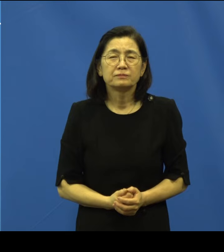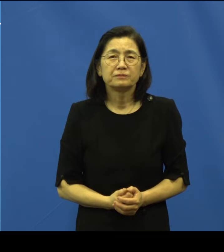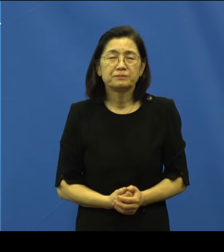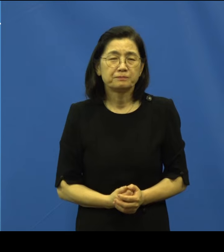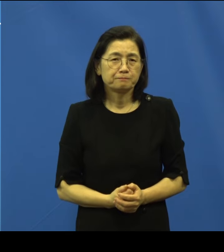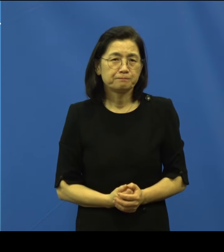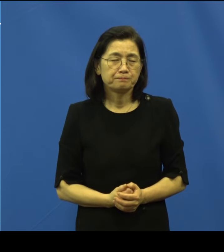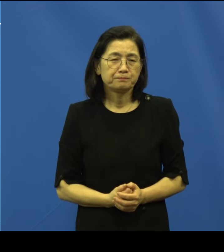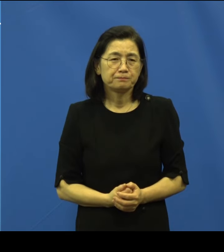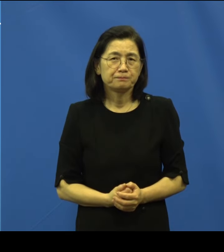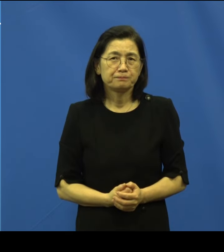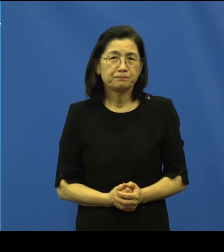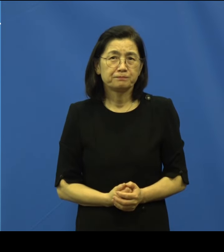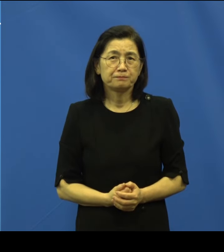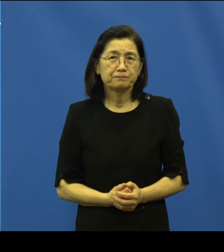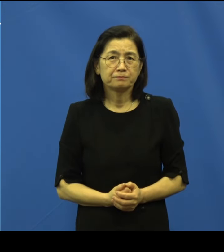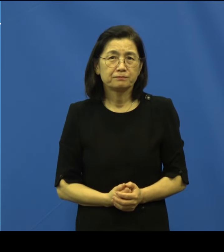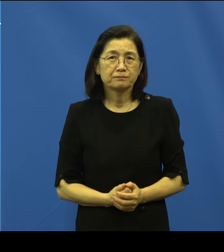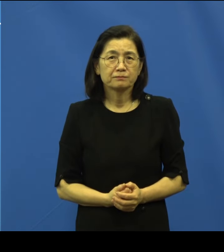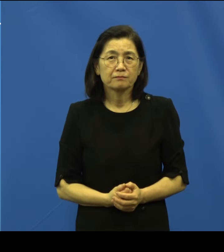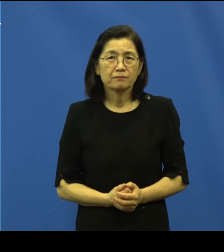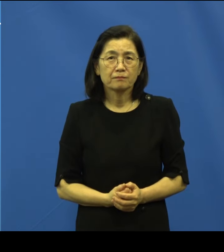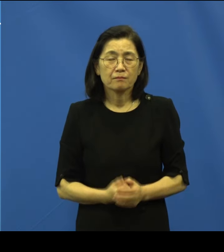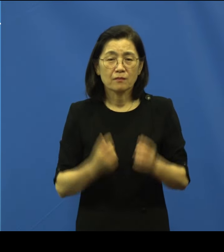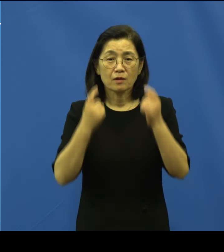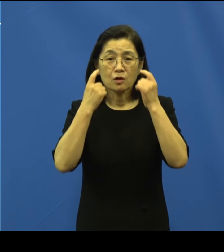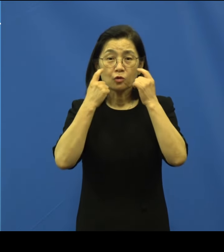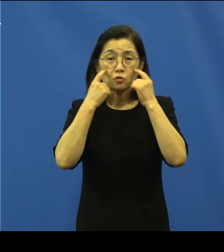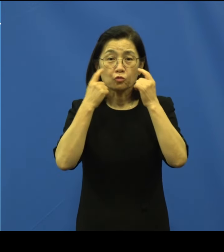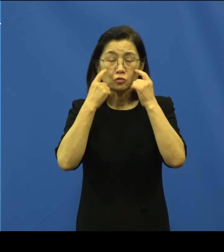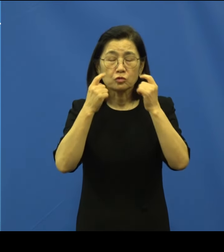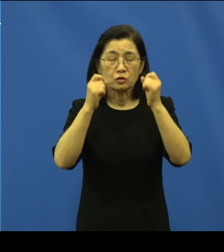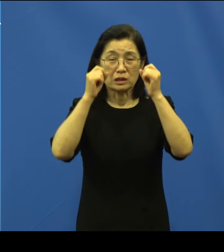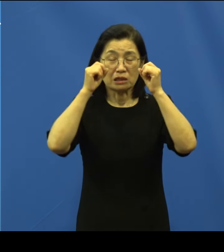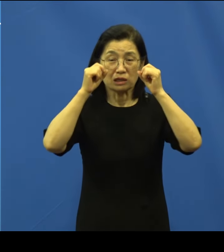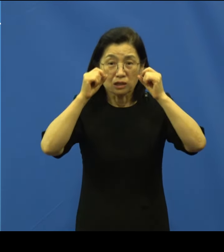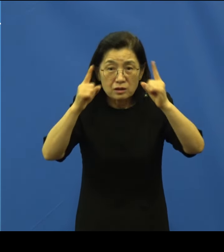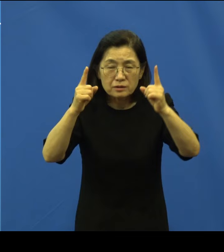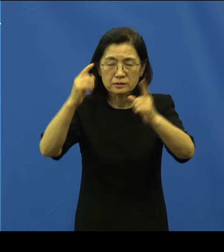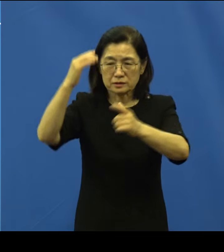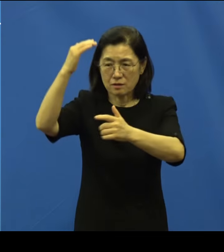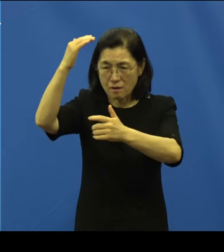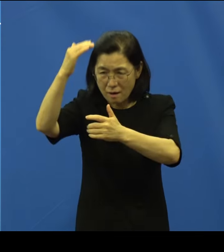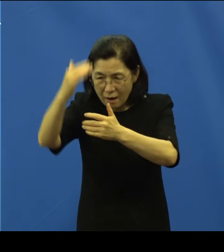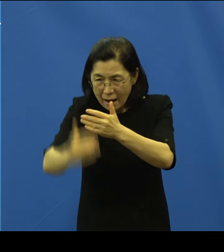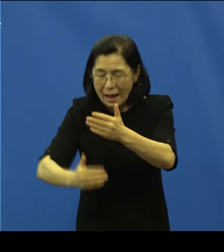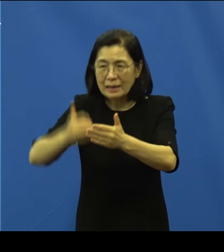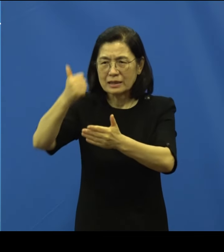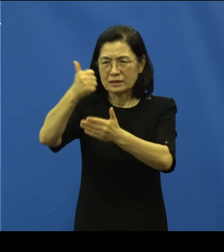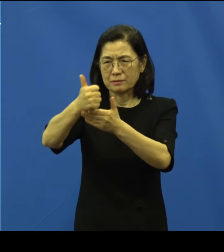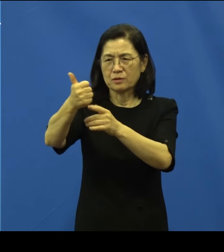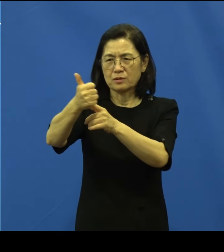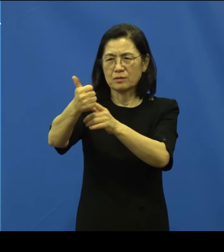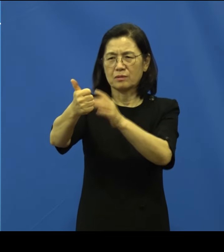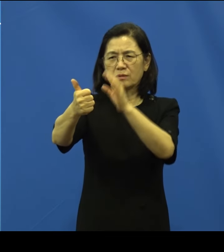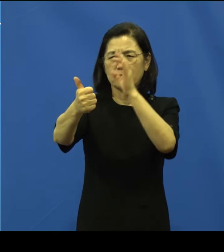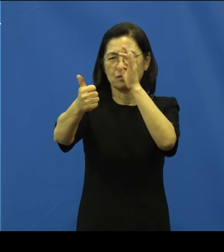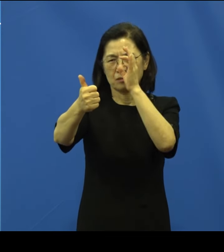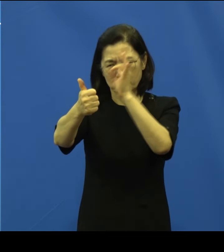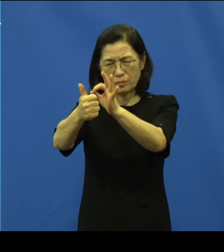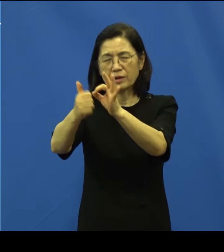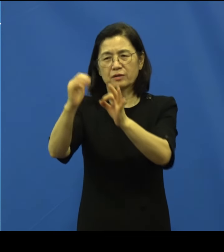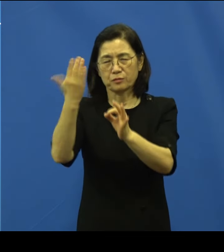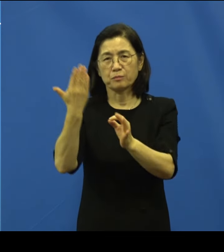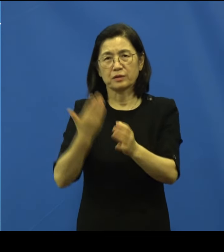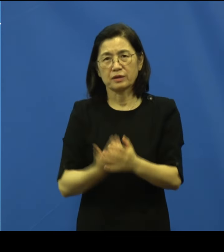그래서 여러분, 눈이 열려 하나님이 보여주시는 것을 보는 거죠. 내가 보고 싶은 걸 보는 게 아니라 하나님이 보게 하시는